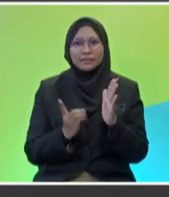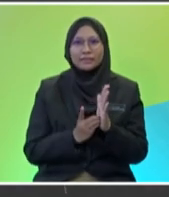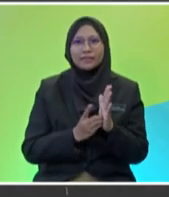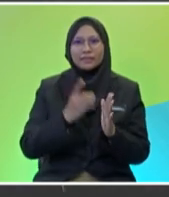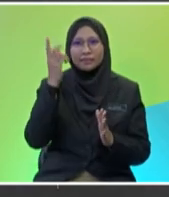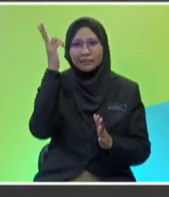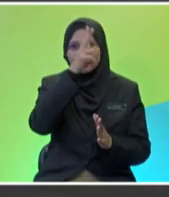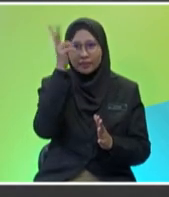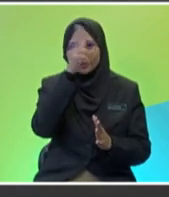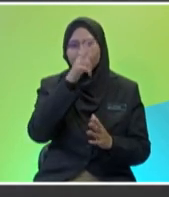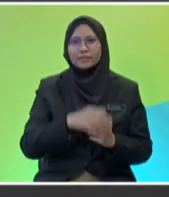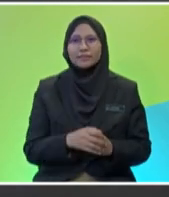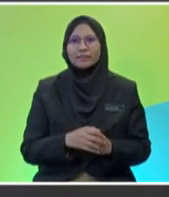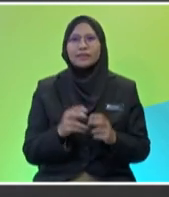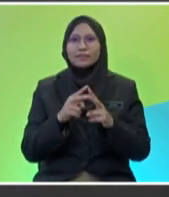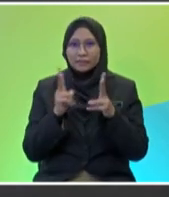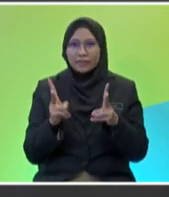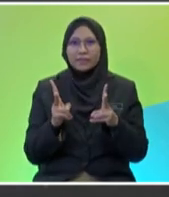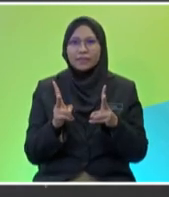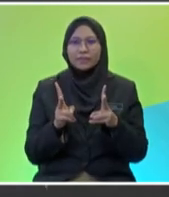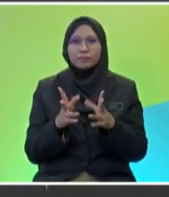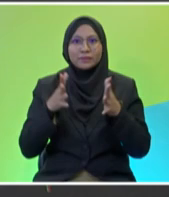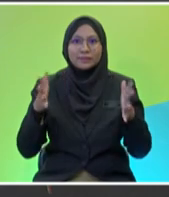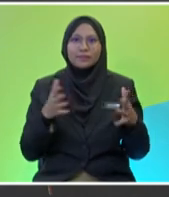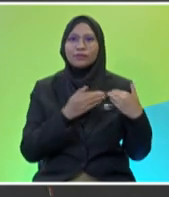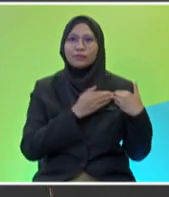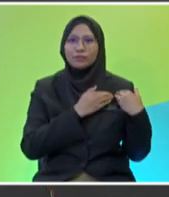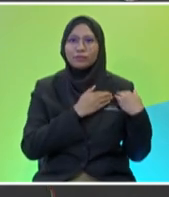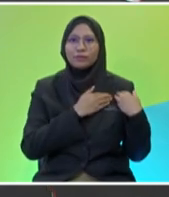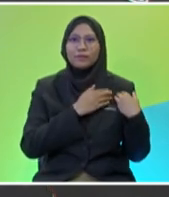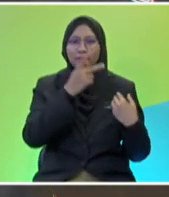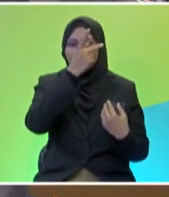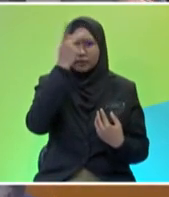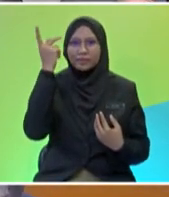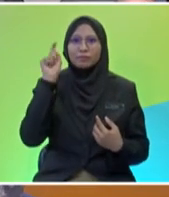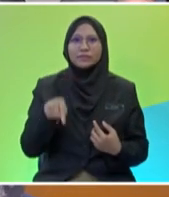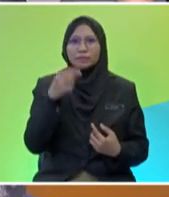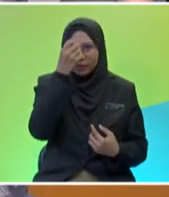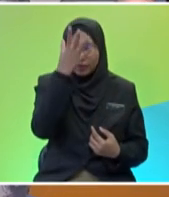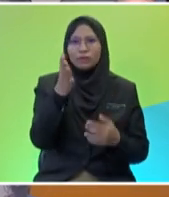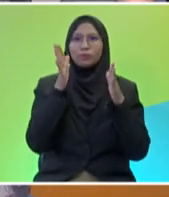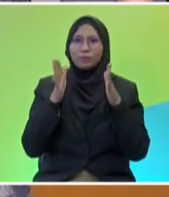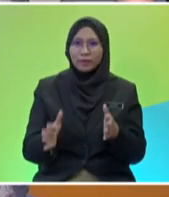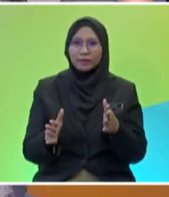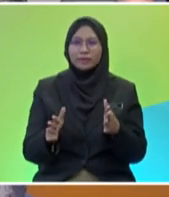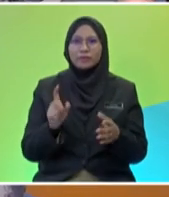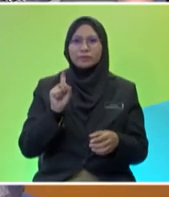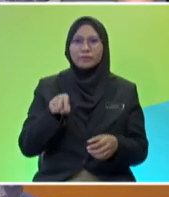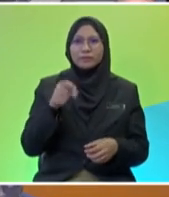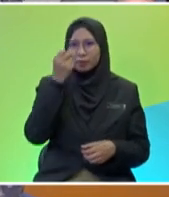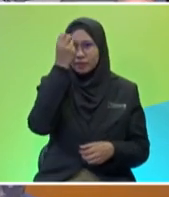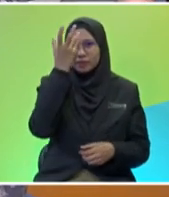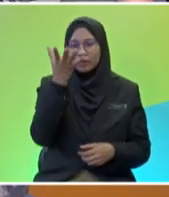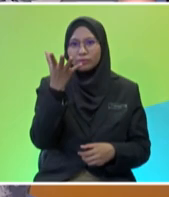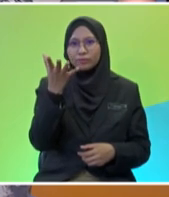jadi besar ya tanggung jawab jabatan perdagangan untuk mempengaruhi masyarakat berkaitan dengan dasar-dasar